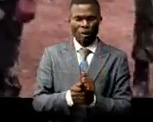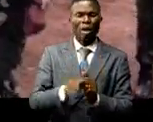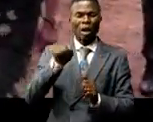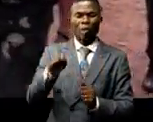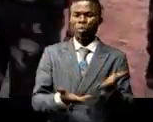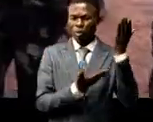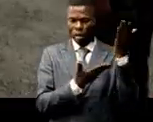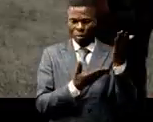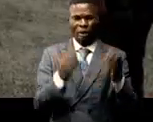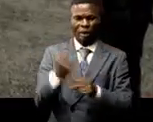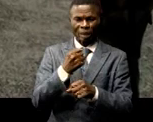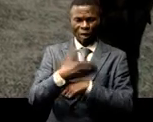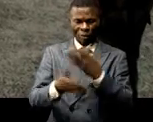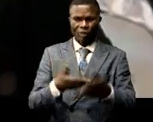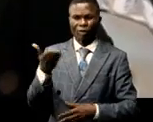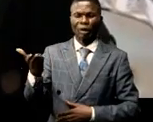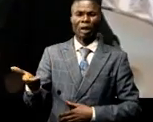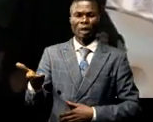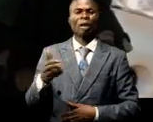ce secteur opérationnel.